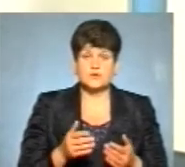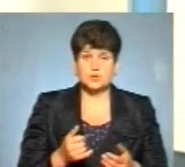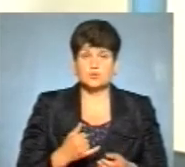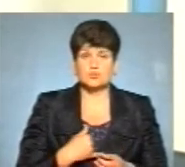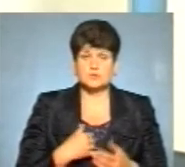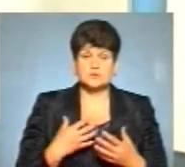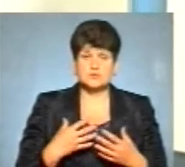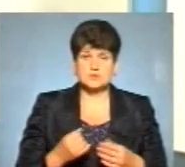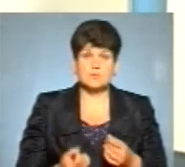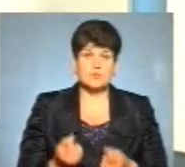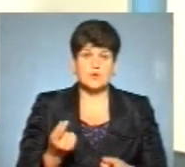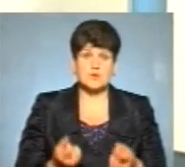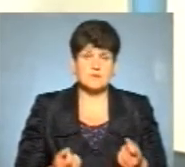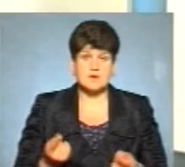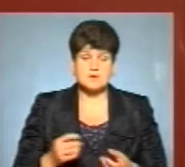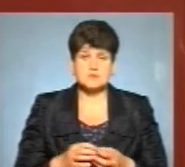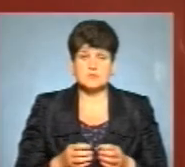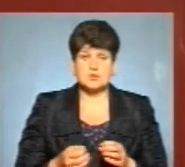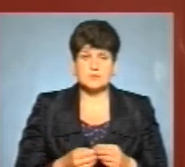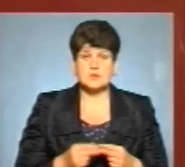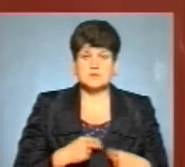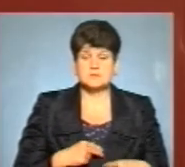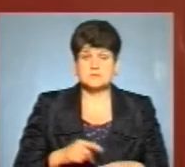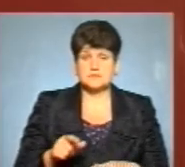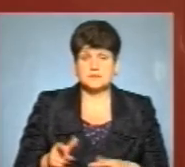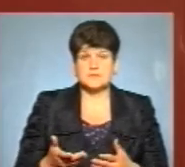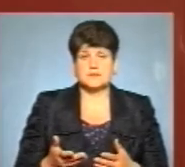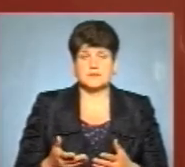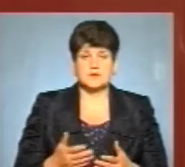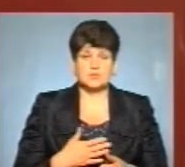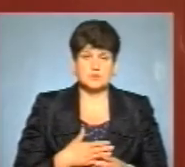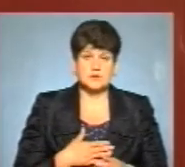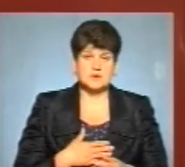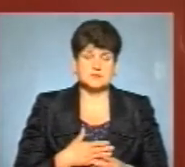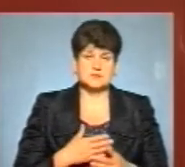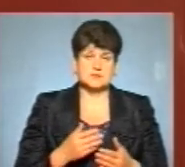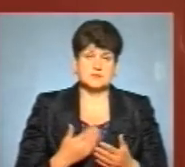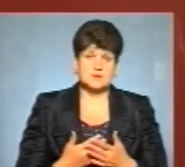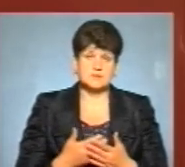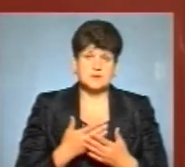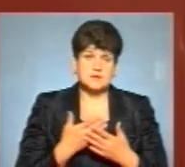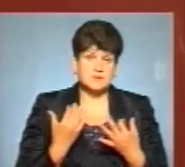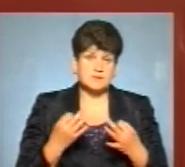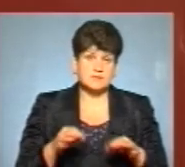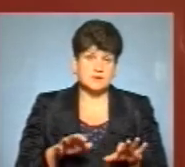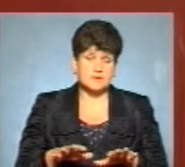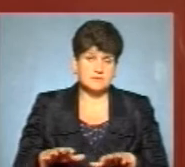вже появляються проблеми і кадрового плану, хоча якби у нас і немає вакансій,